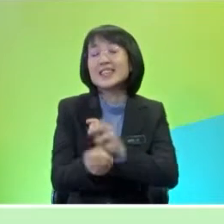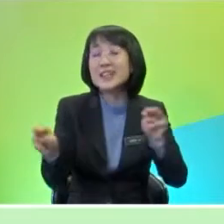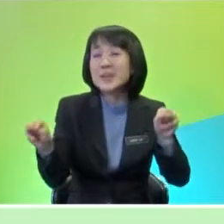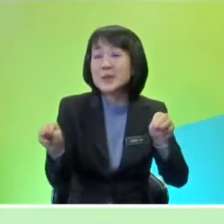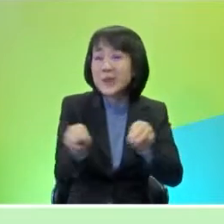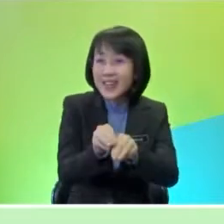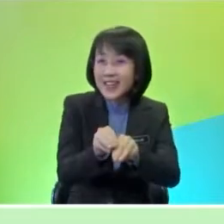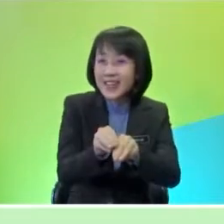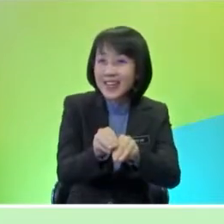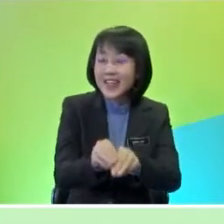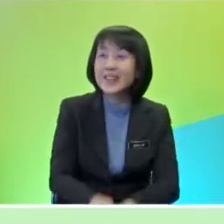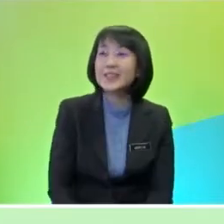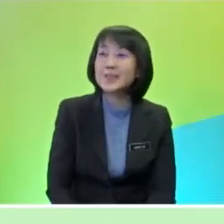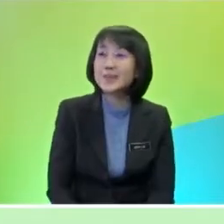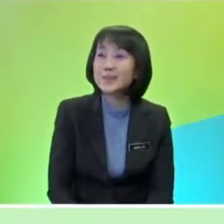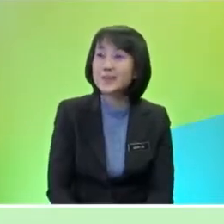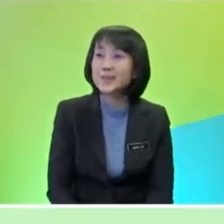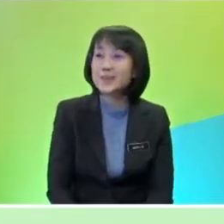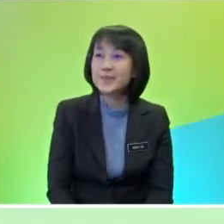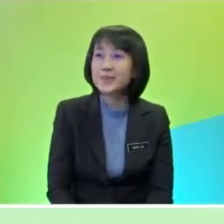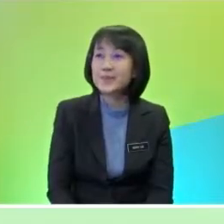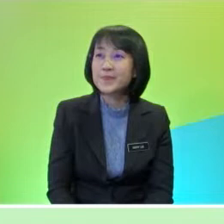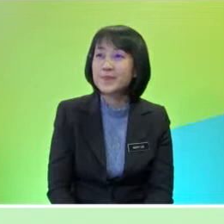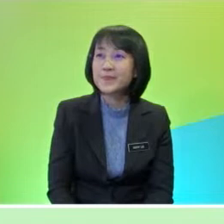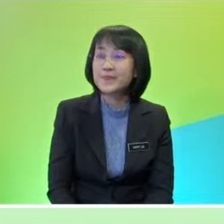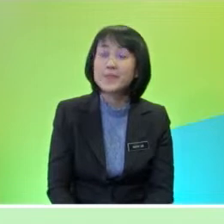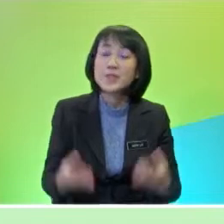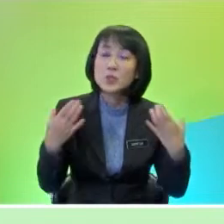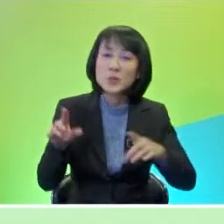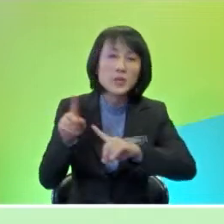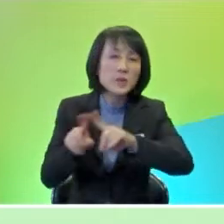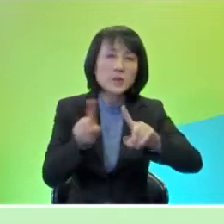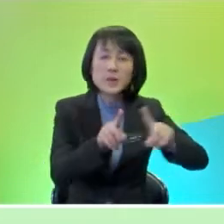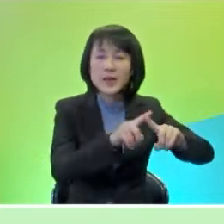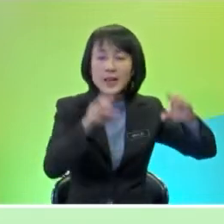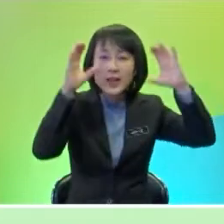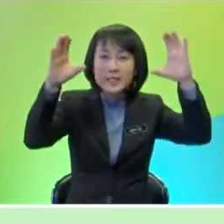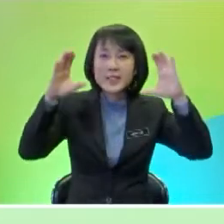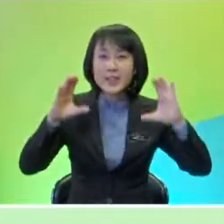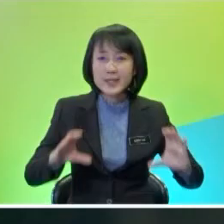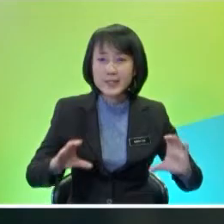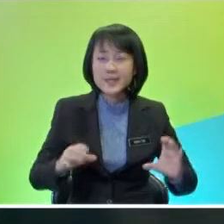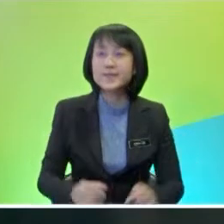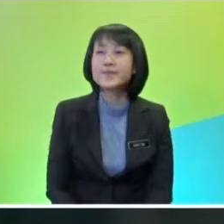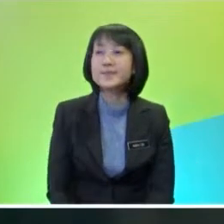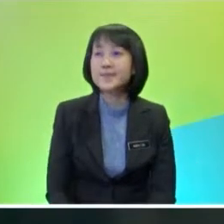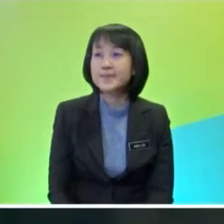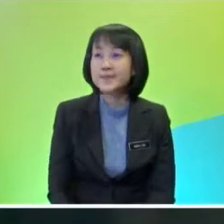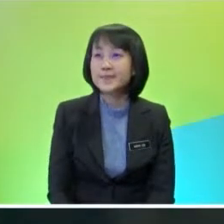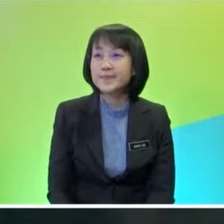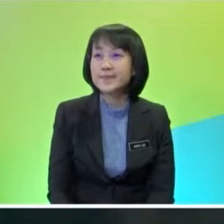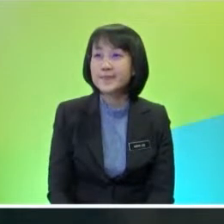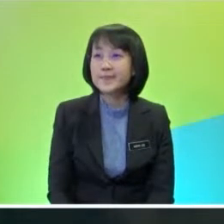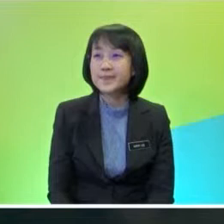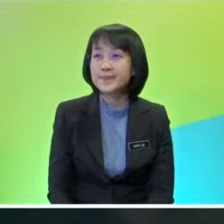Jadi sebenarnya amal kita coba dengan berbagai cara ini yang kita pikirkan boleh membersihkan antara bahan nenek dengan